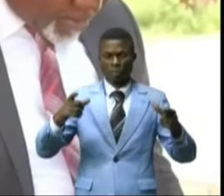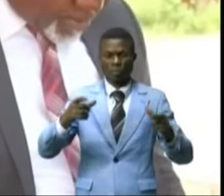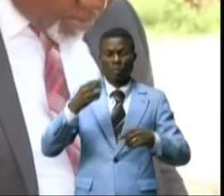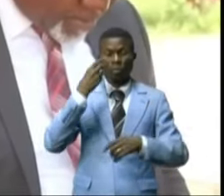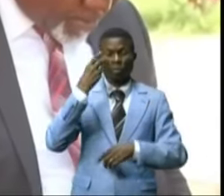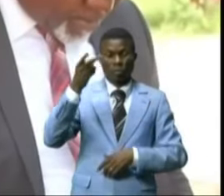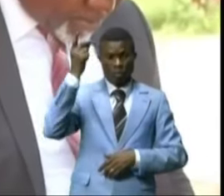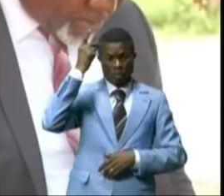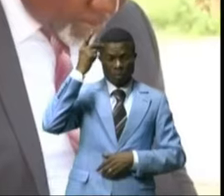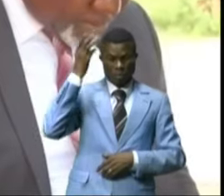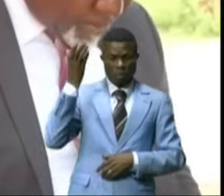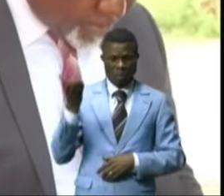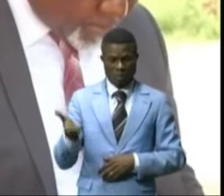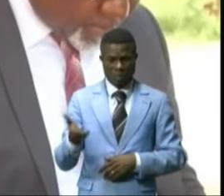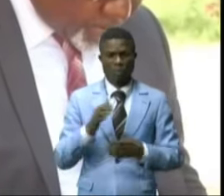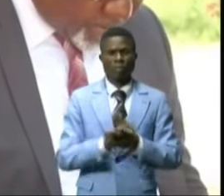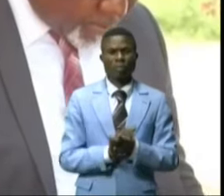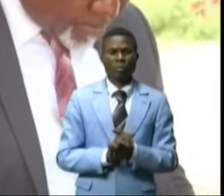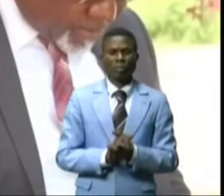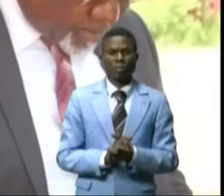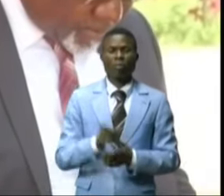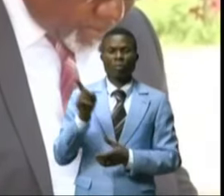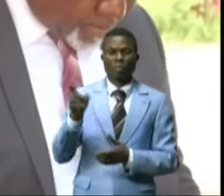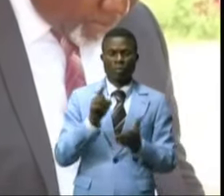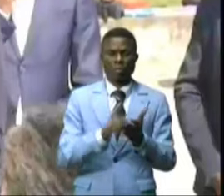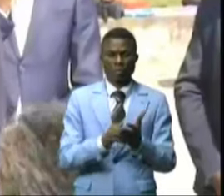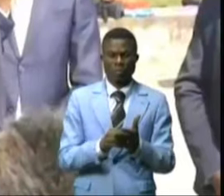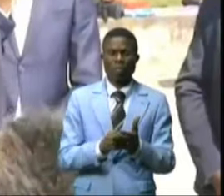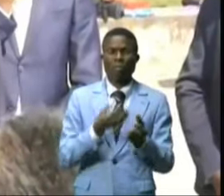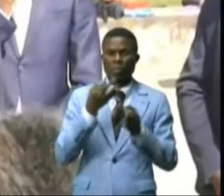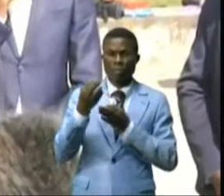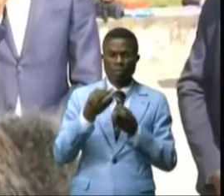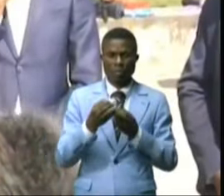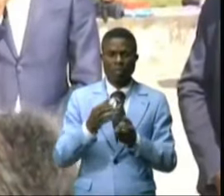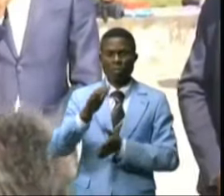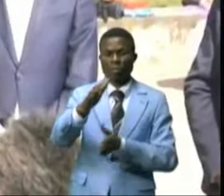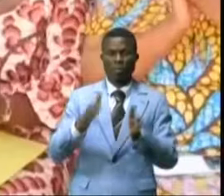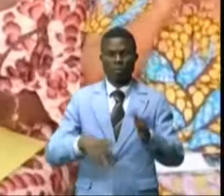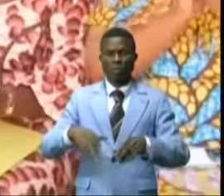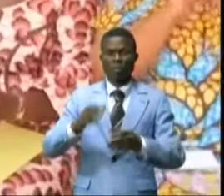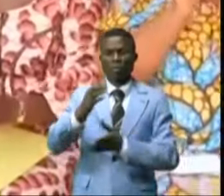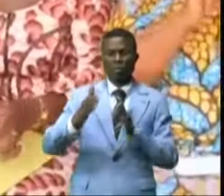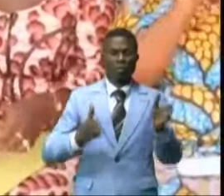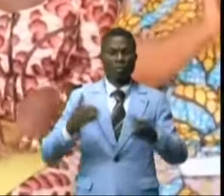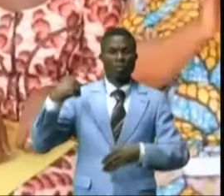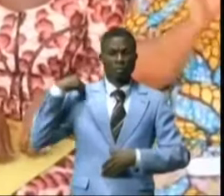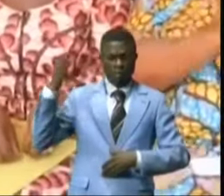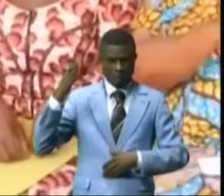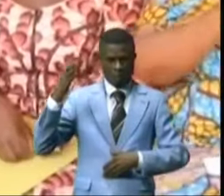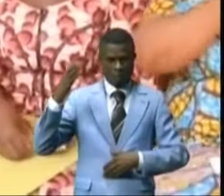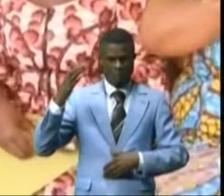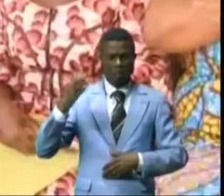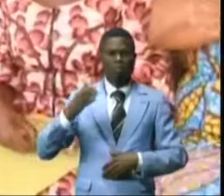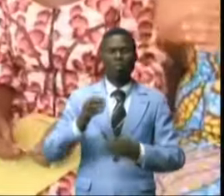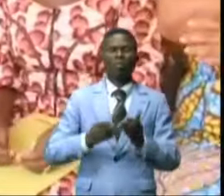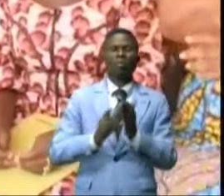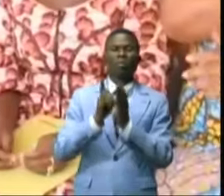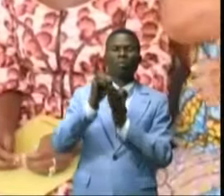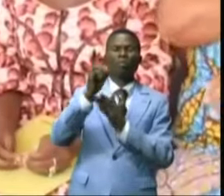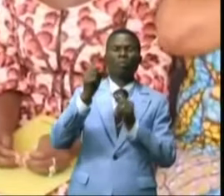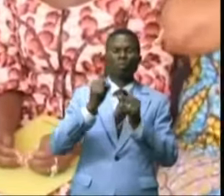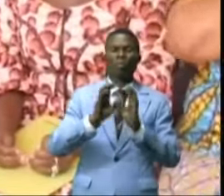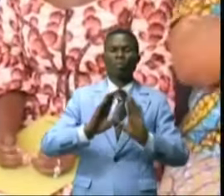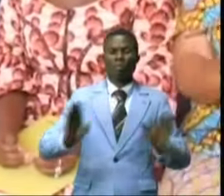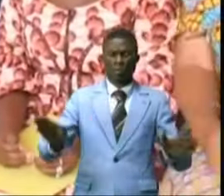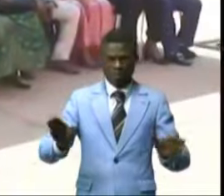dans la capitale Kinshasa. Il a en outre noté que les recettes dues au trésor public ont crevé le plafond. Les